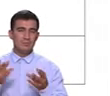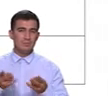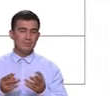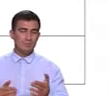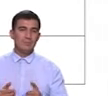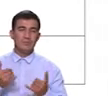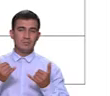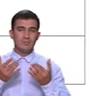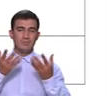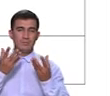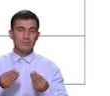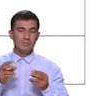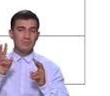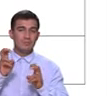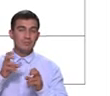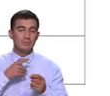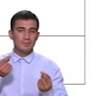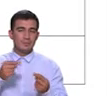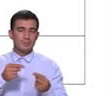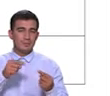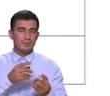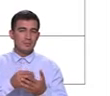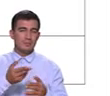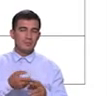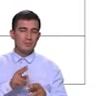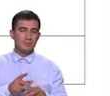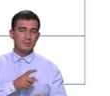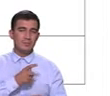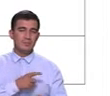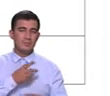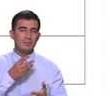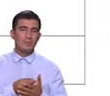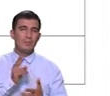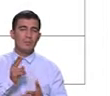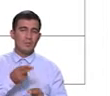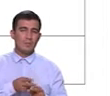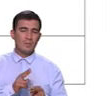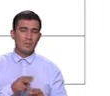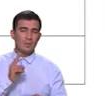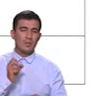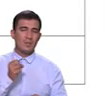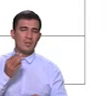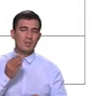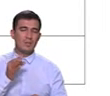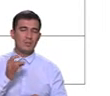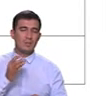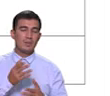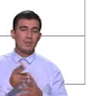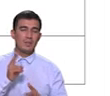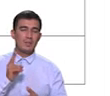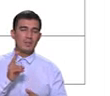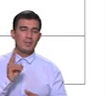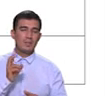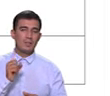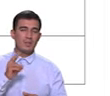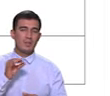Bugungi mavzuimizga oid bo'lgan atamalardan dehqon kim ekanligini yozasiz, kashovars kim ekanligini, kadivar kim